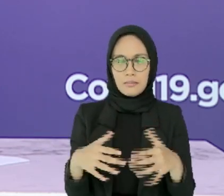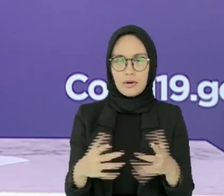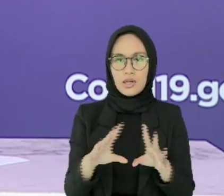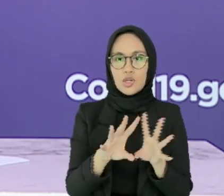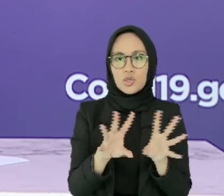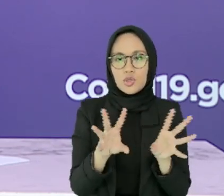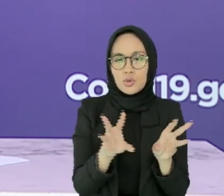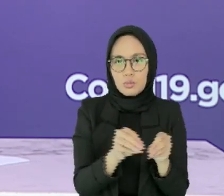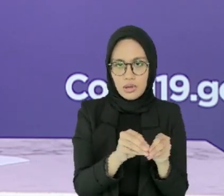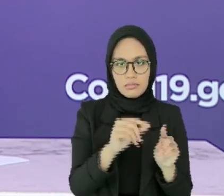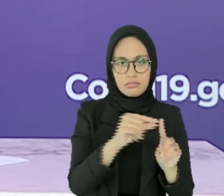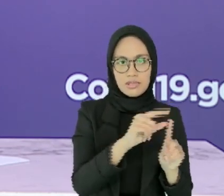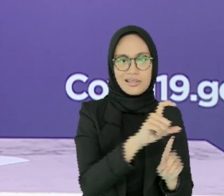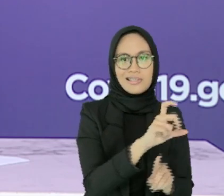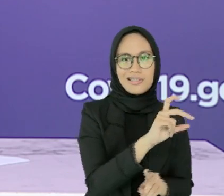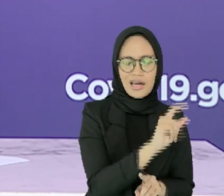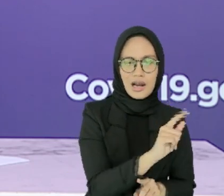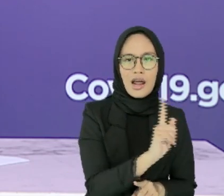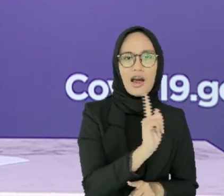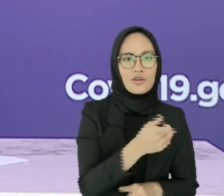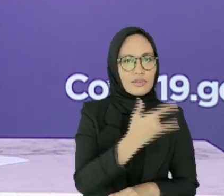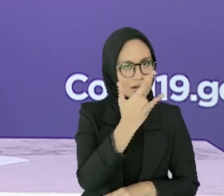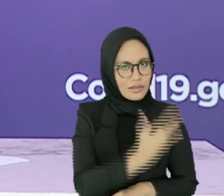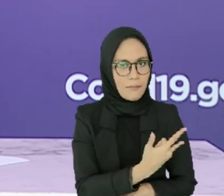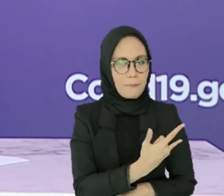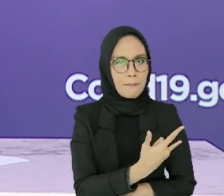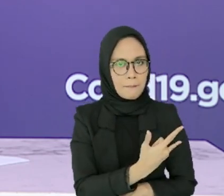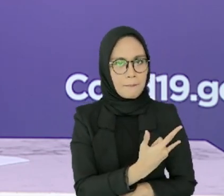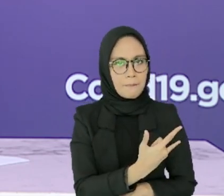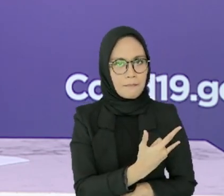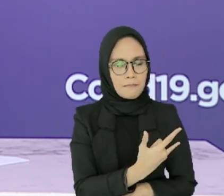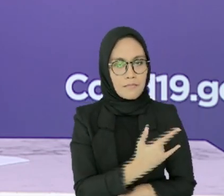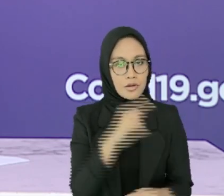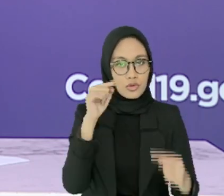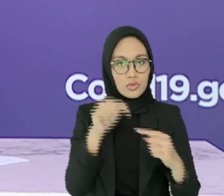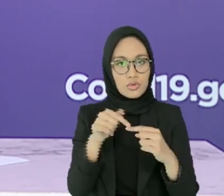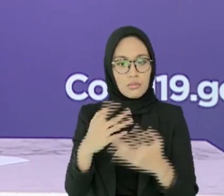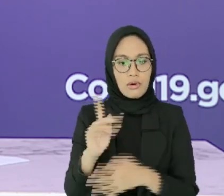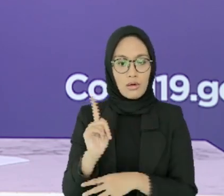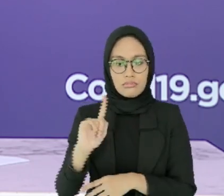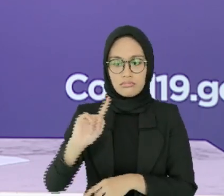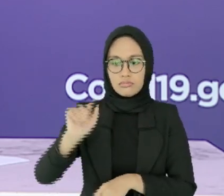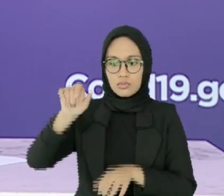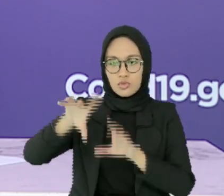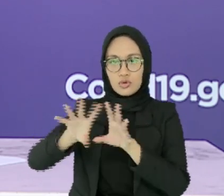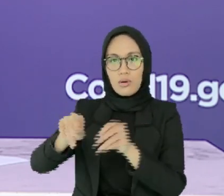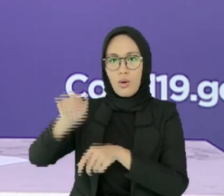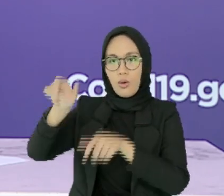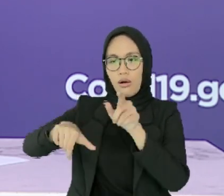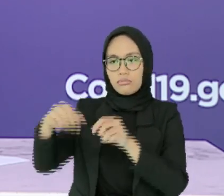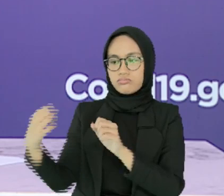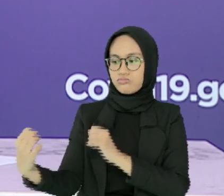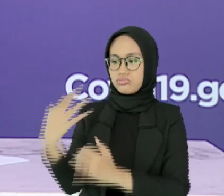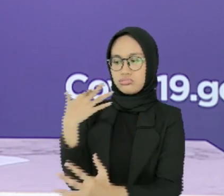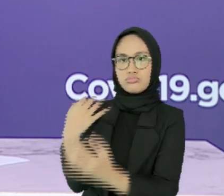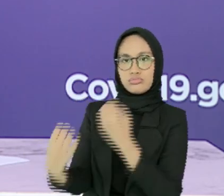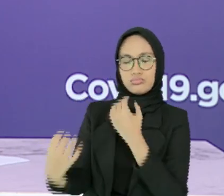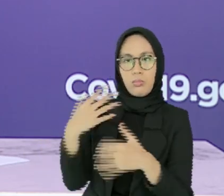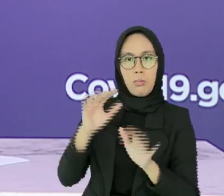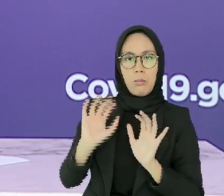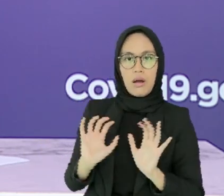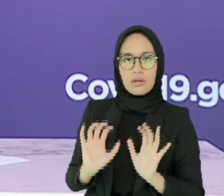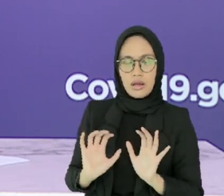pemeriksaan tersebut tetap tinggi agar jika penularan kembali meningkat di tengah masyarakat dapat segera terdeteksi dan